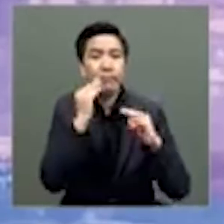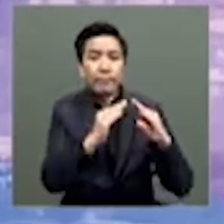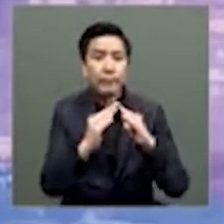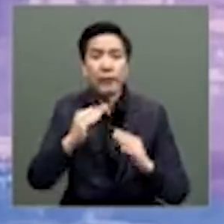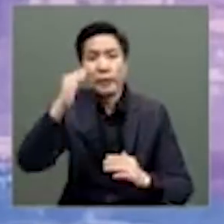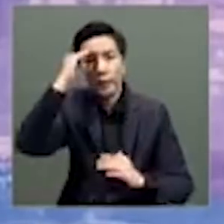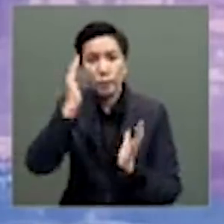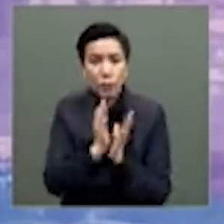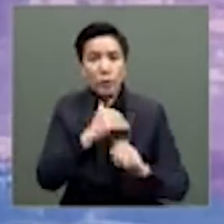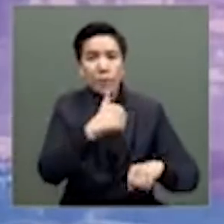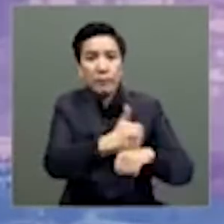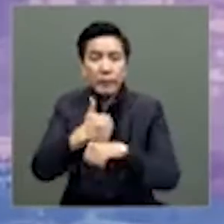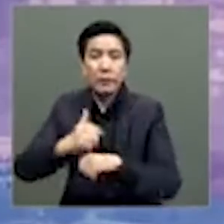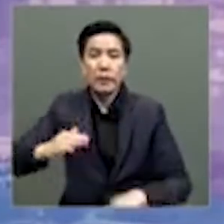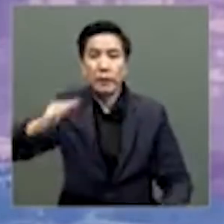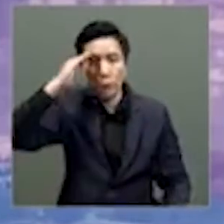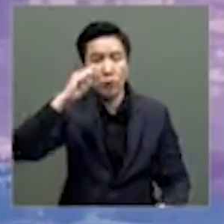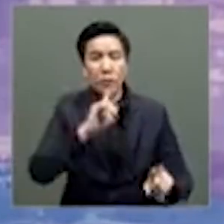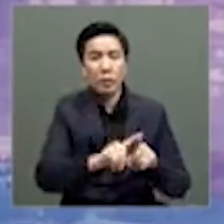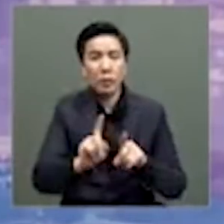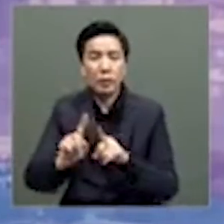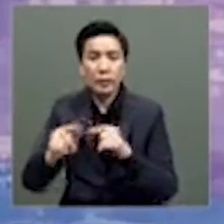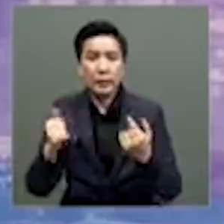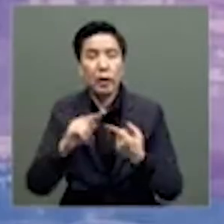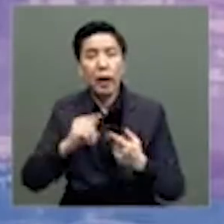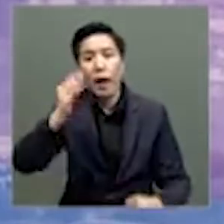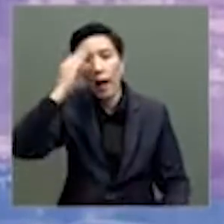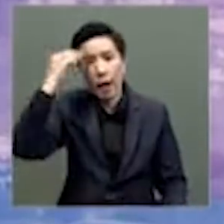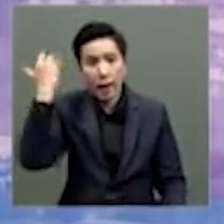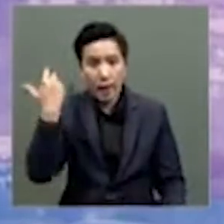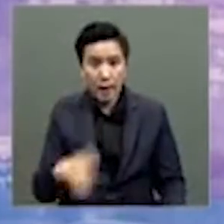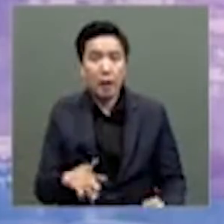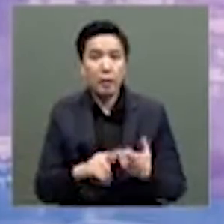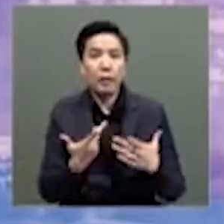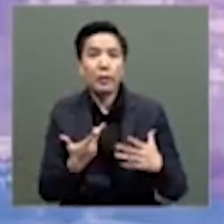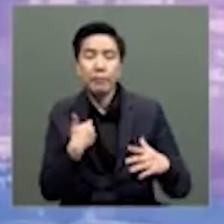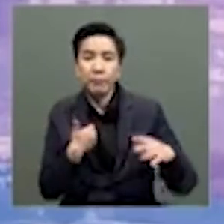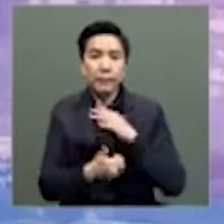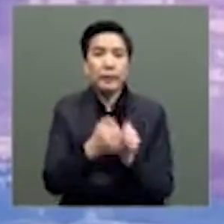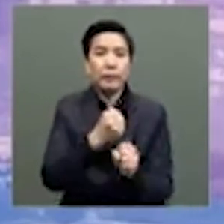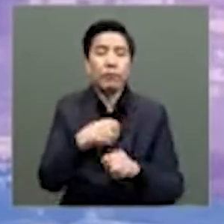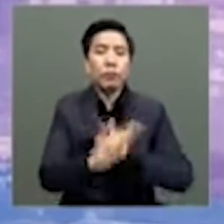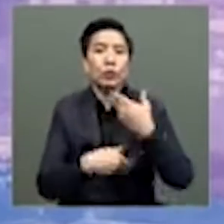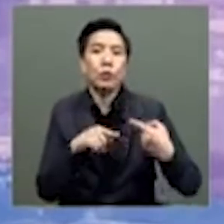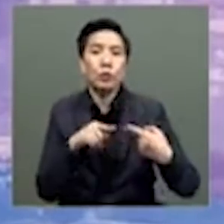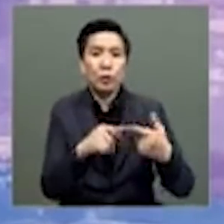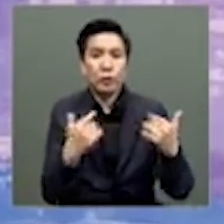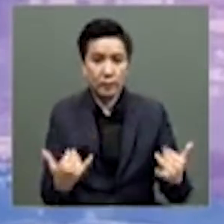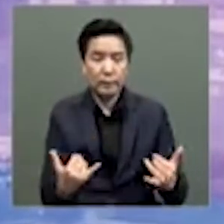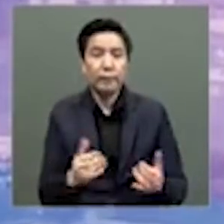ำรวจผู้กำกับสารวัตรที่ไหนทราบไว้เป็นหลักฐานแล้วท่านก็ไปทำเถอะครับหน้าที่ของท่